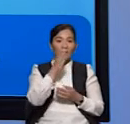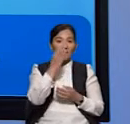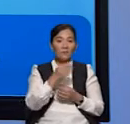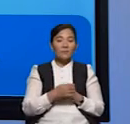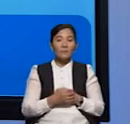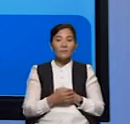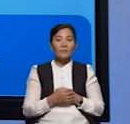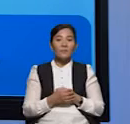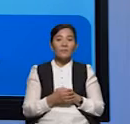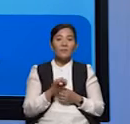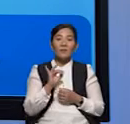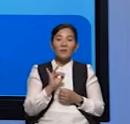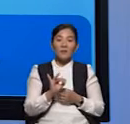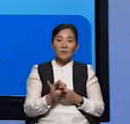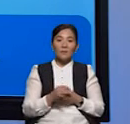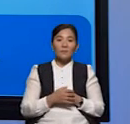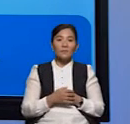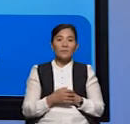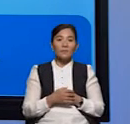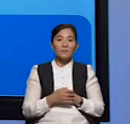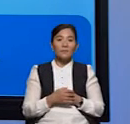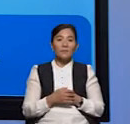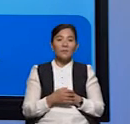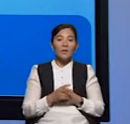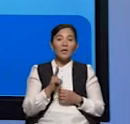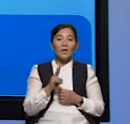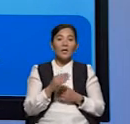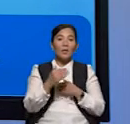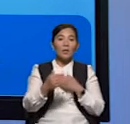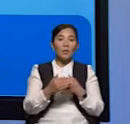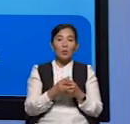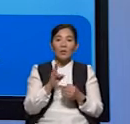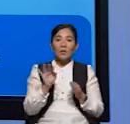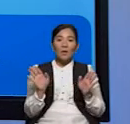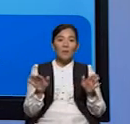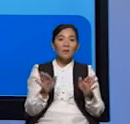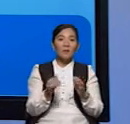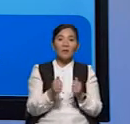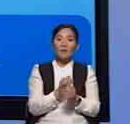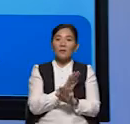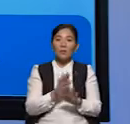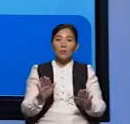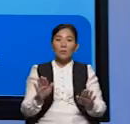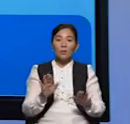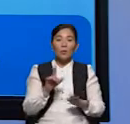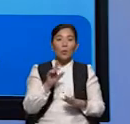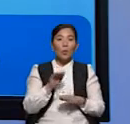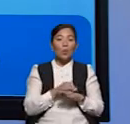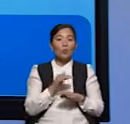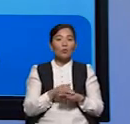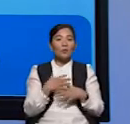врага и к нему не подлетают.